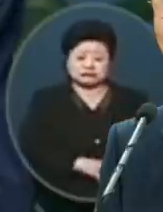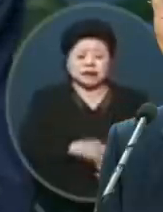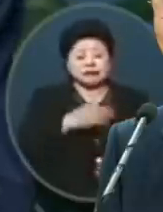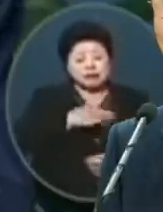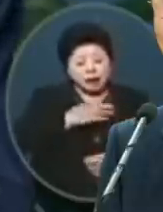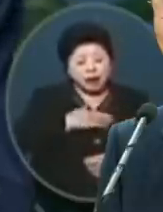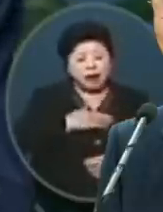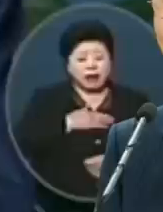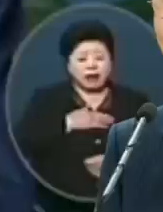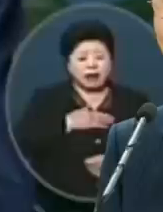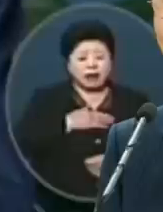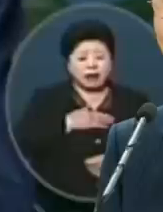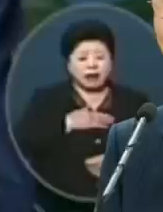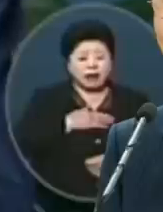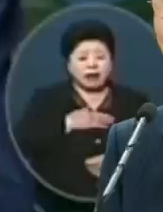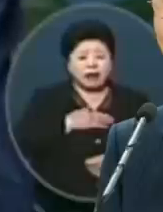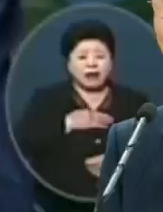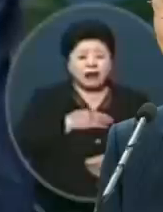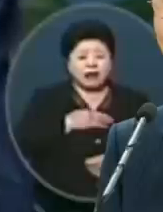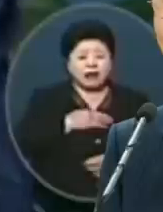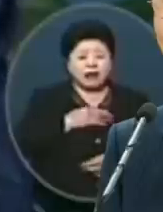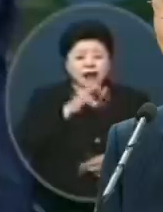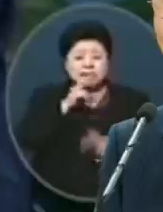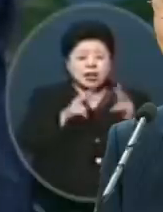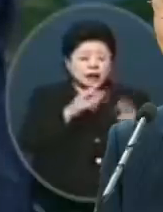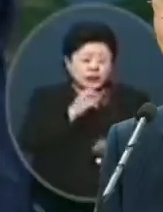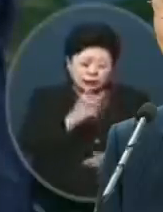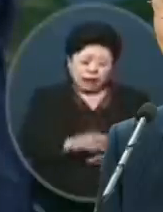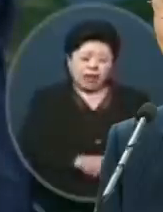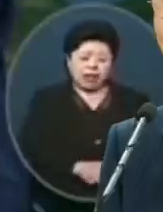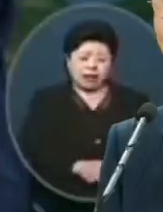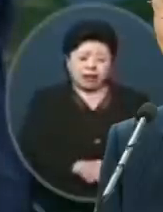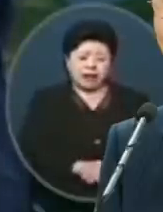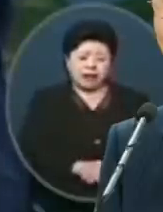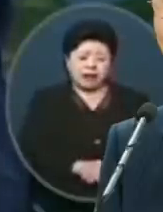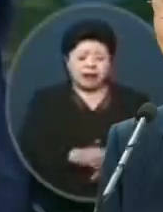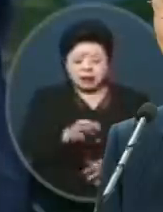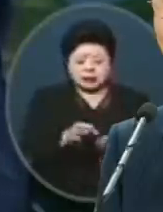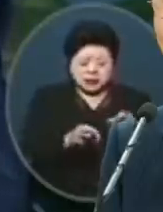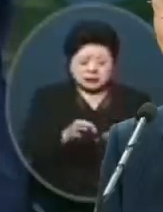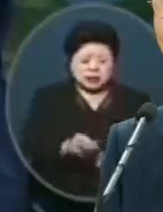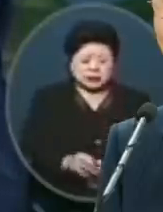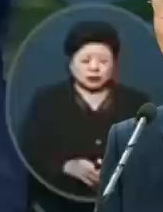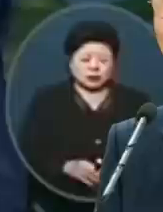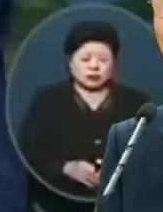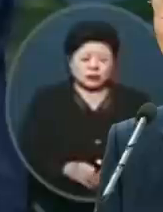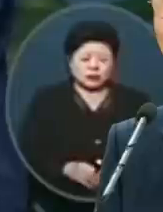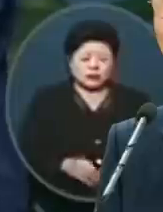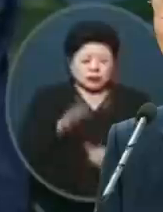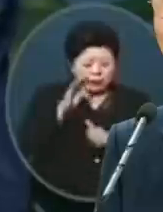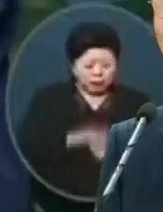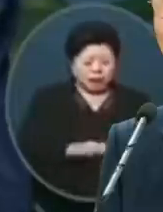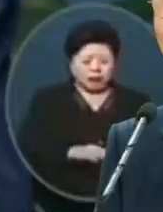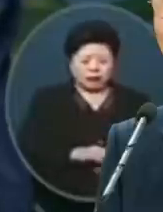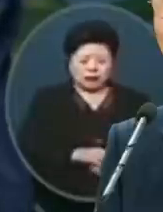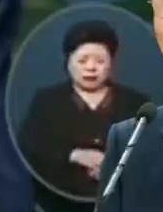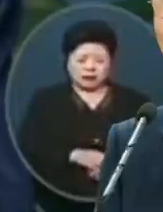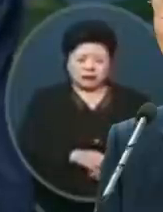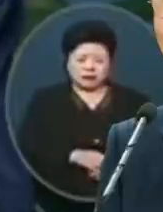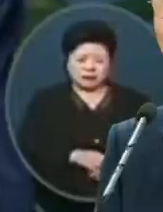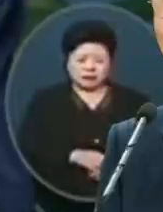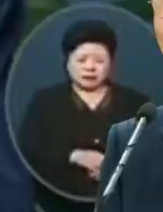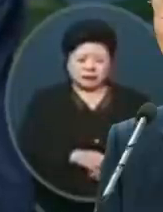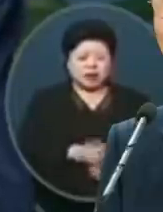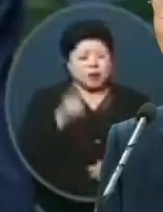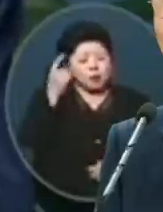나는 사업을 해도 안 되고 장사를 해도 신통치 않고